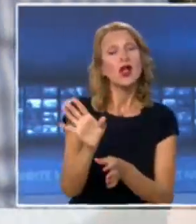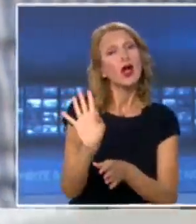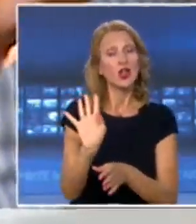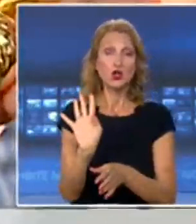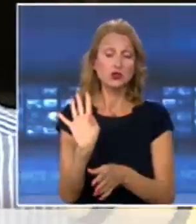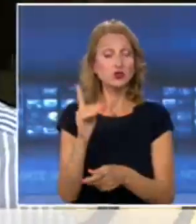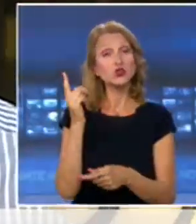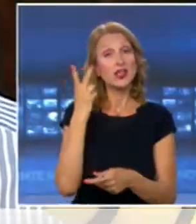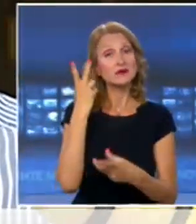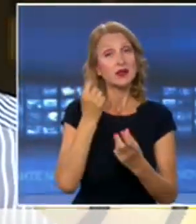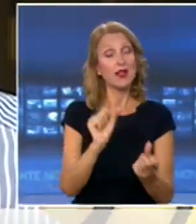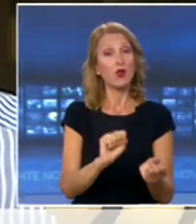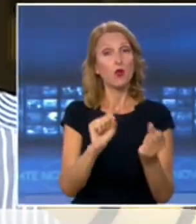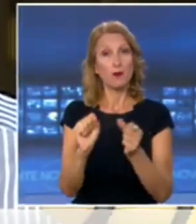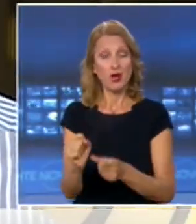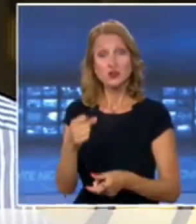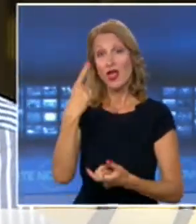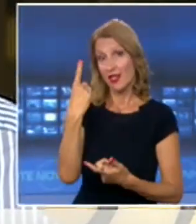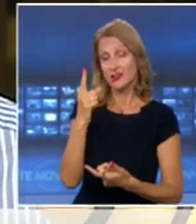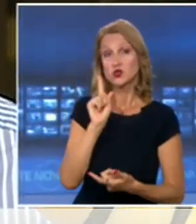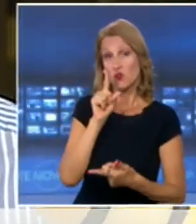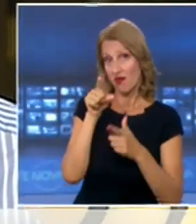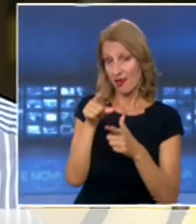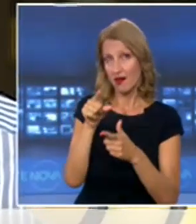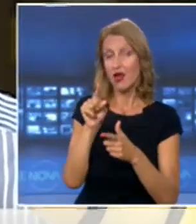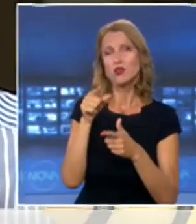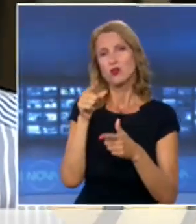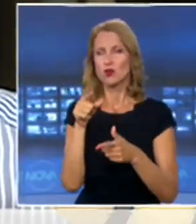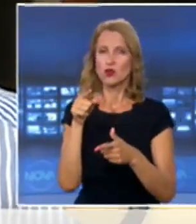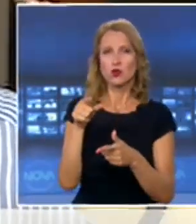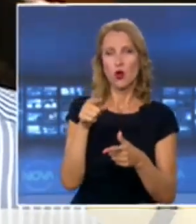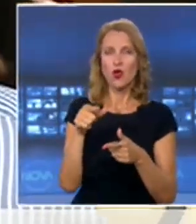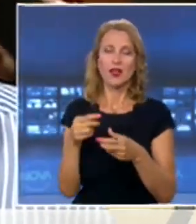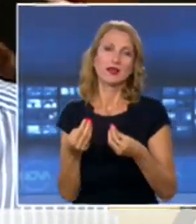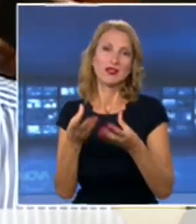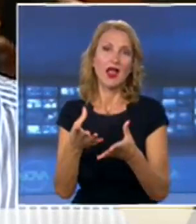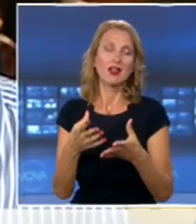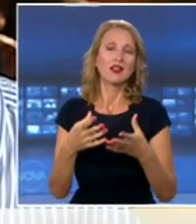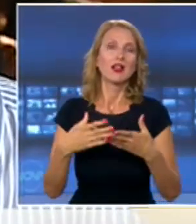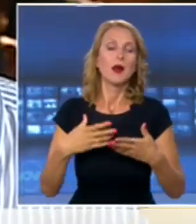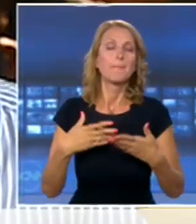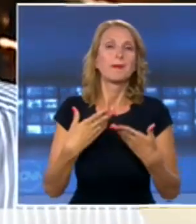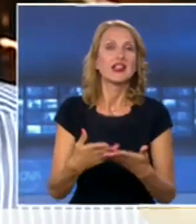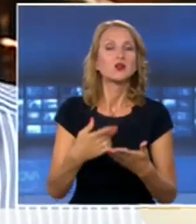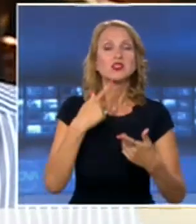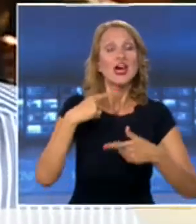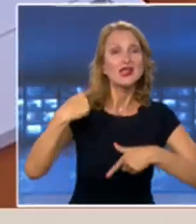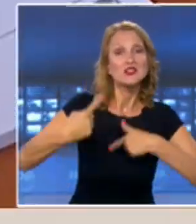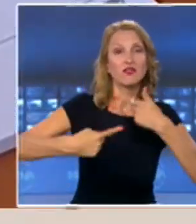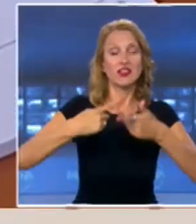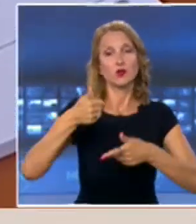след връчването. Един от хората, които имат голям принос за развитието на партията през последните 4 години, е председателя на